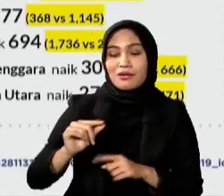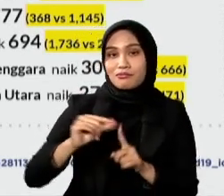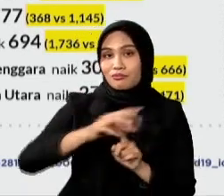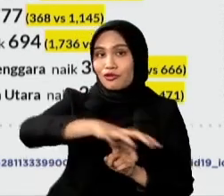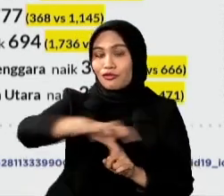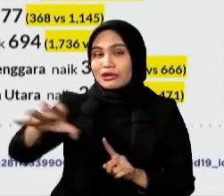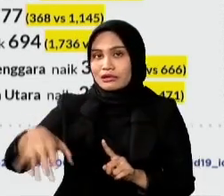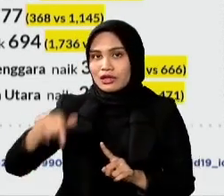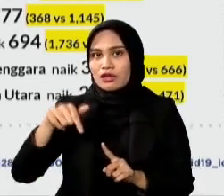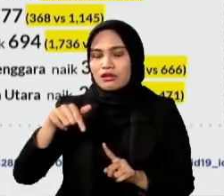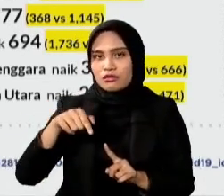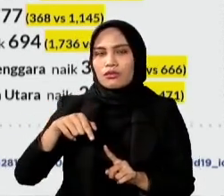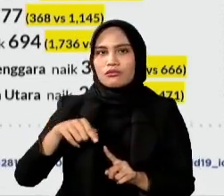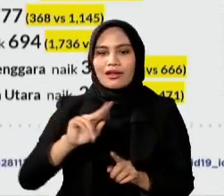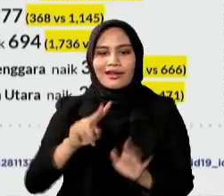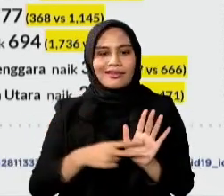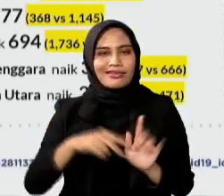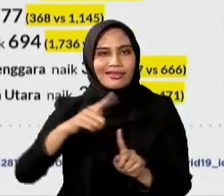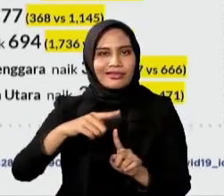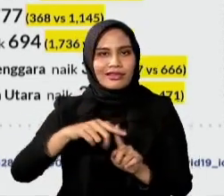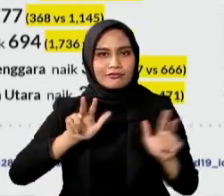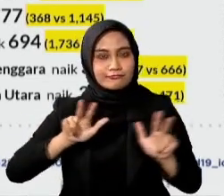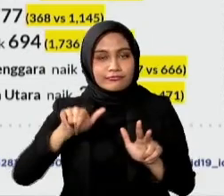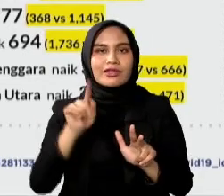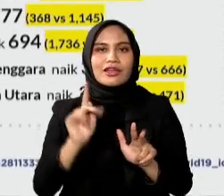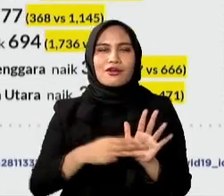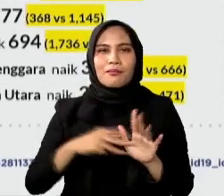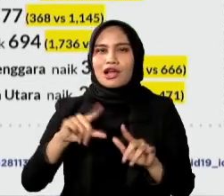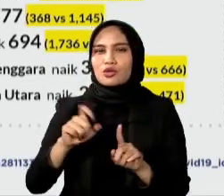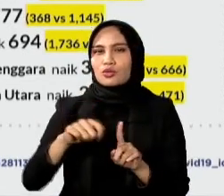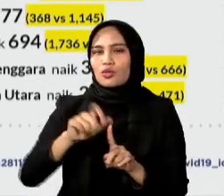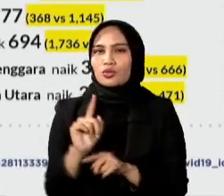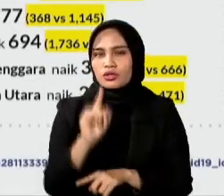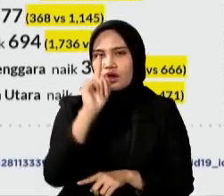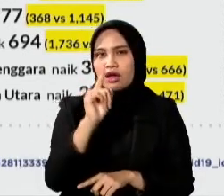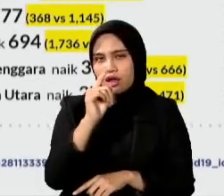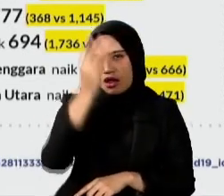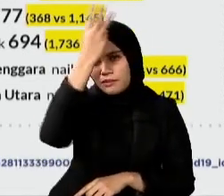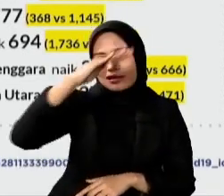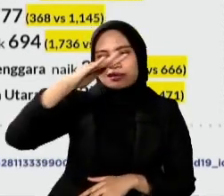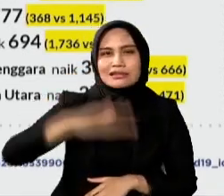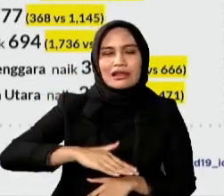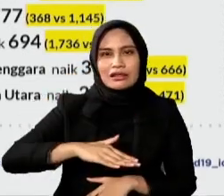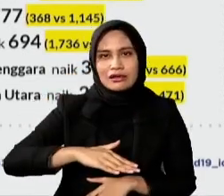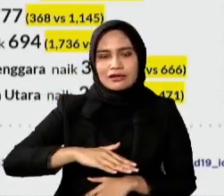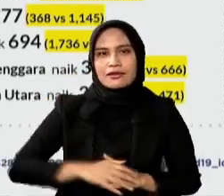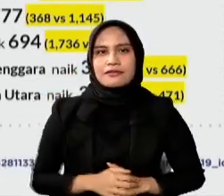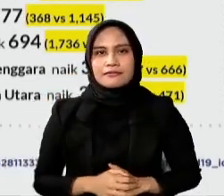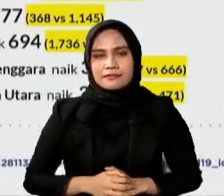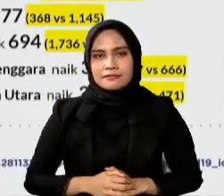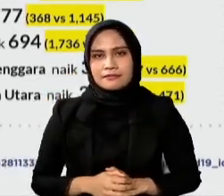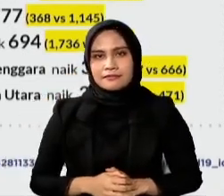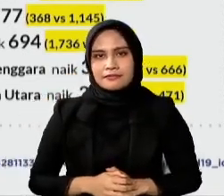yaitu NTT Sumatera Utara Maluku Utara Kalimantan Selatan dan Banten